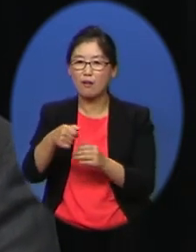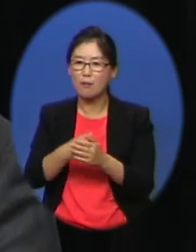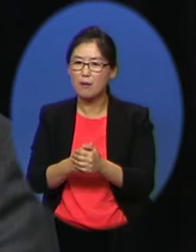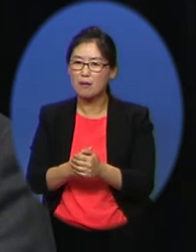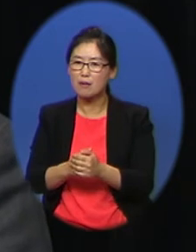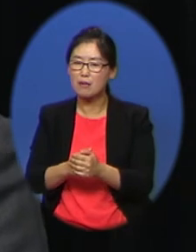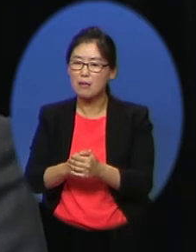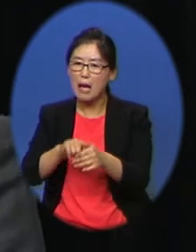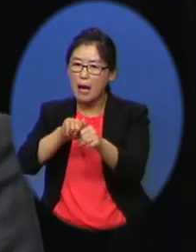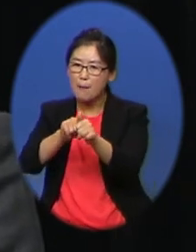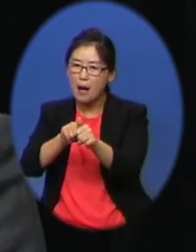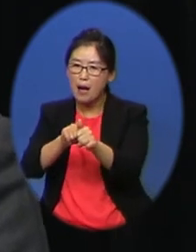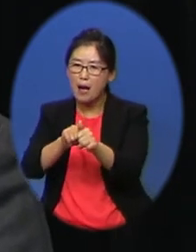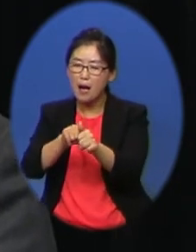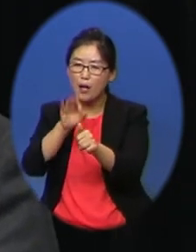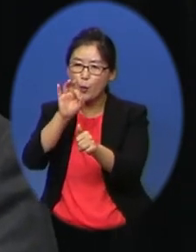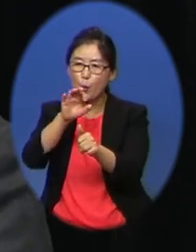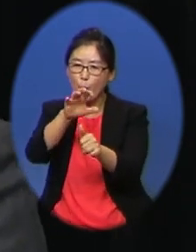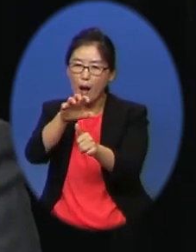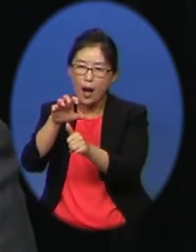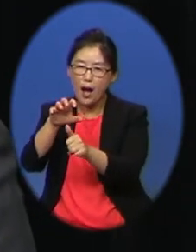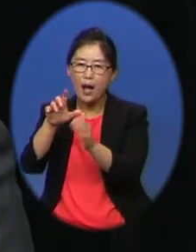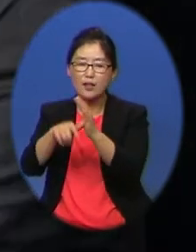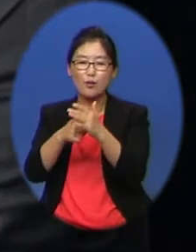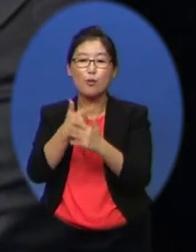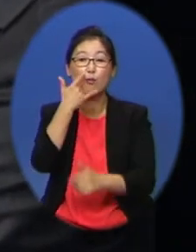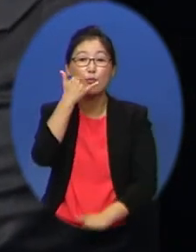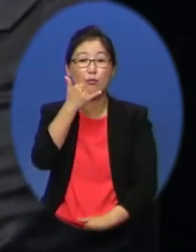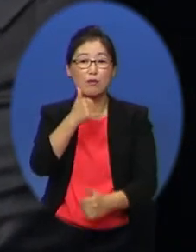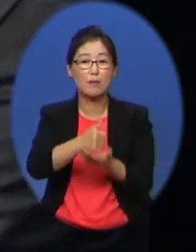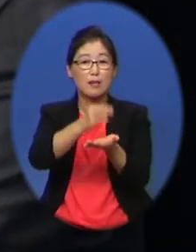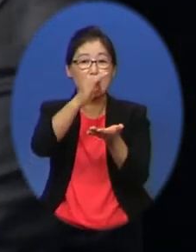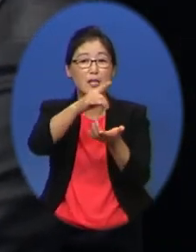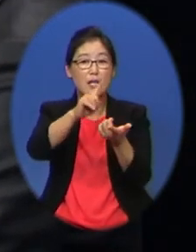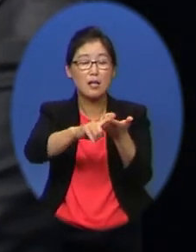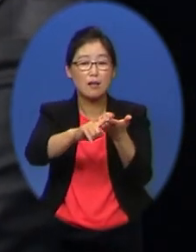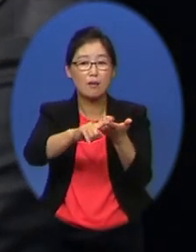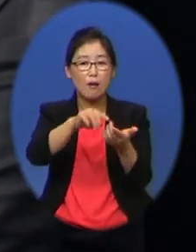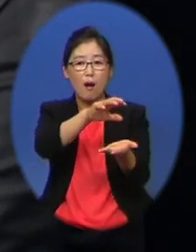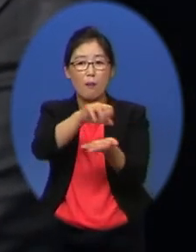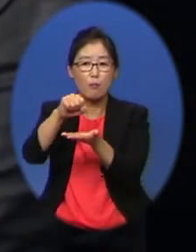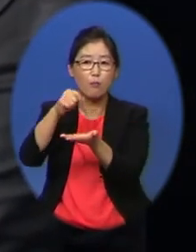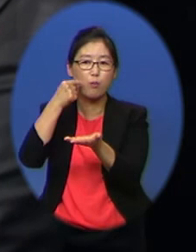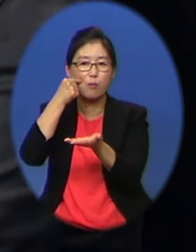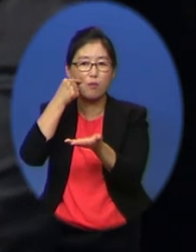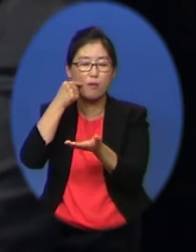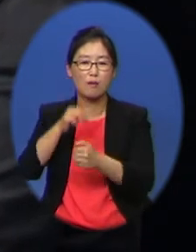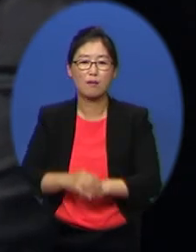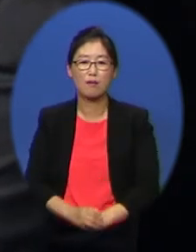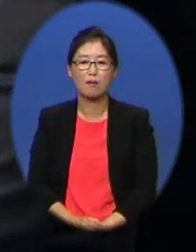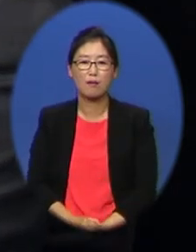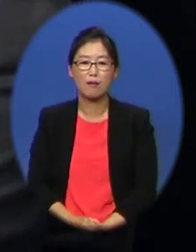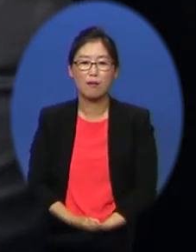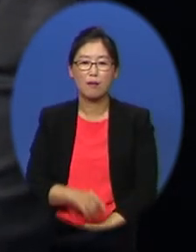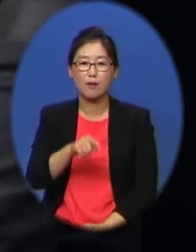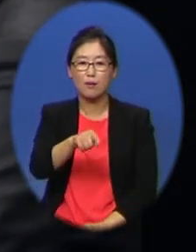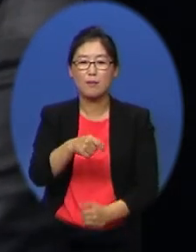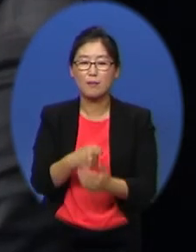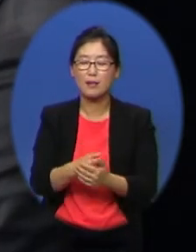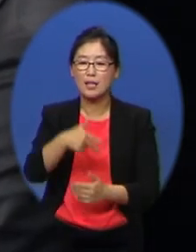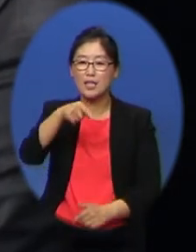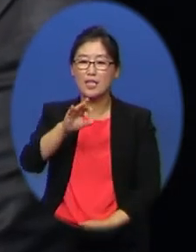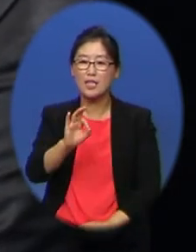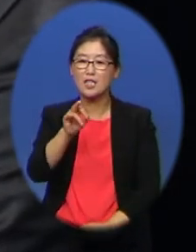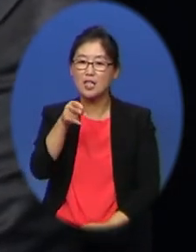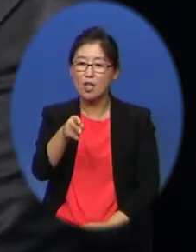재산이 부모님의 재산에 대해서는 전혀 손을 댈 수가 없습니다. 또한 신탁을 하게 되면은 이 아까 말씀드린 증여세나 취득세